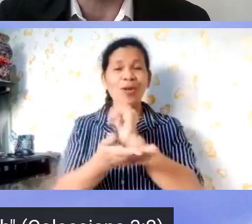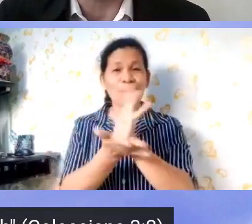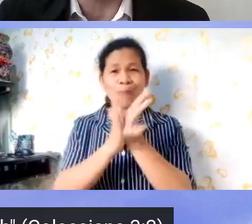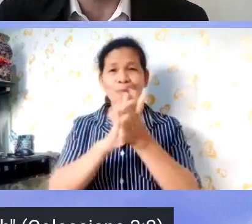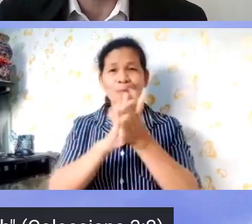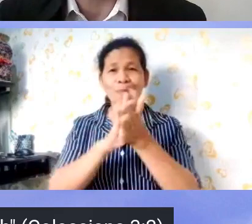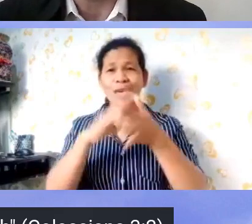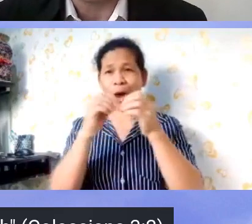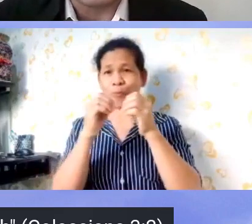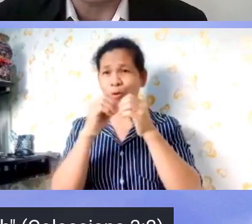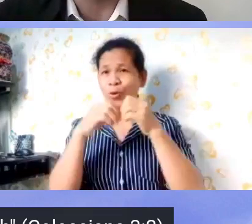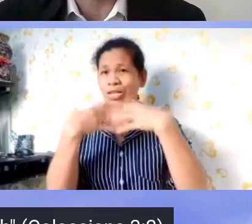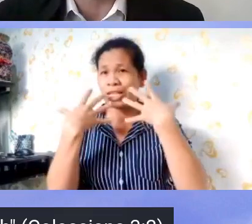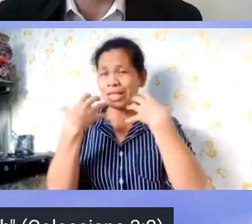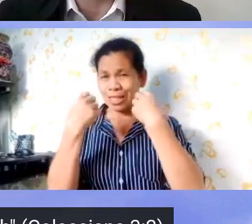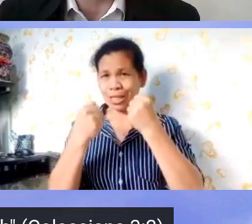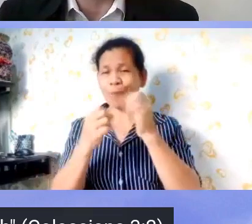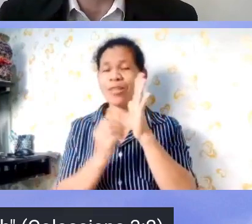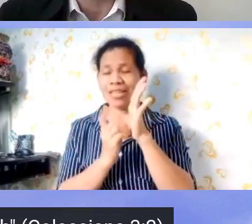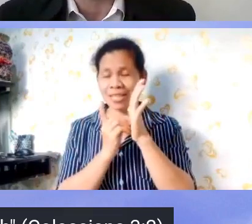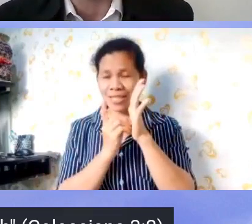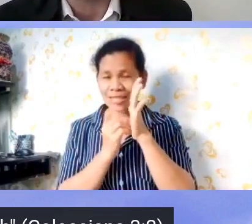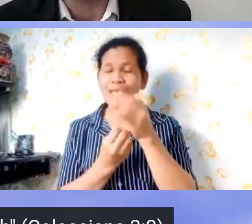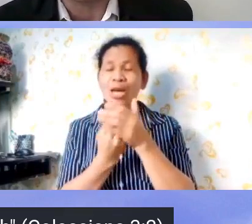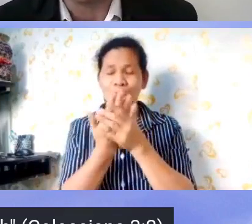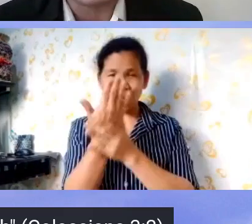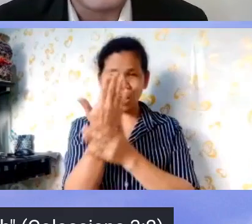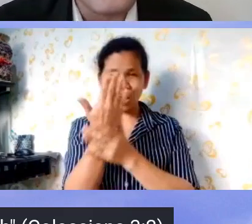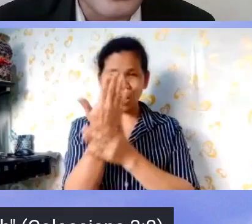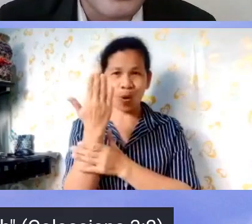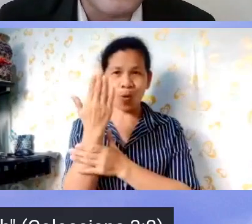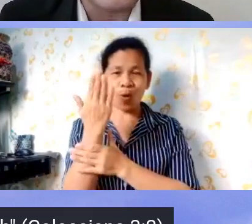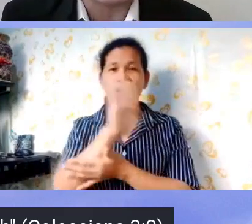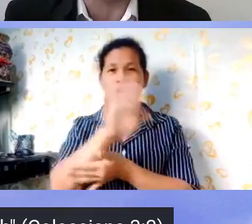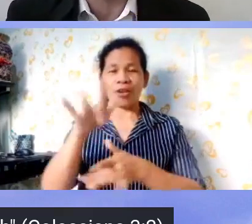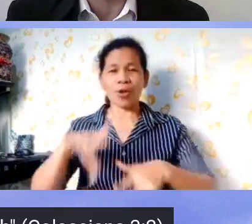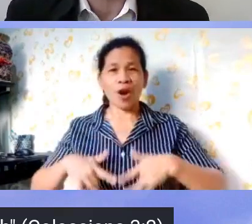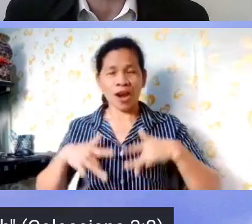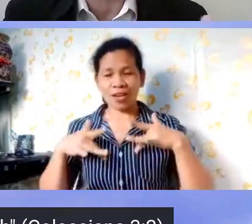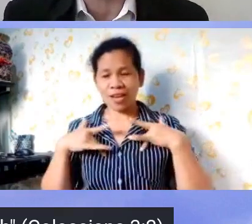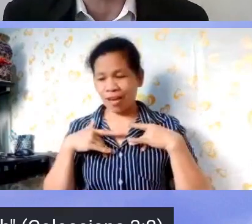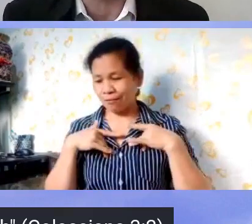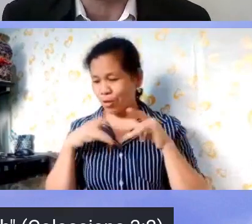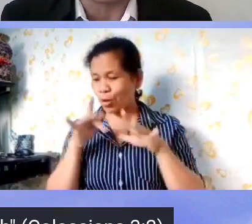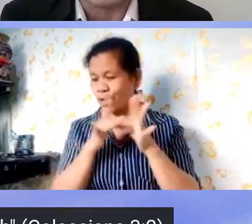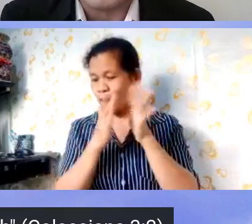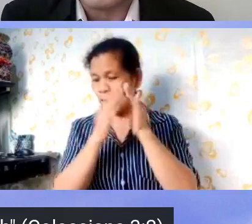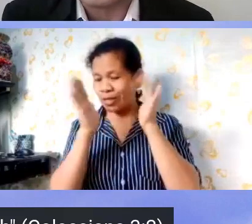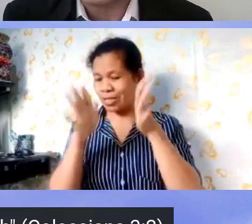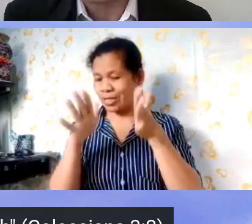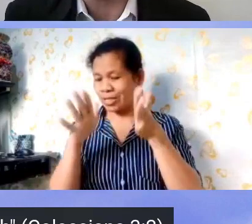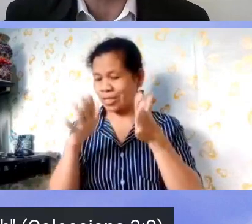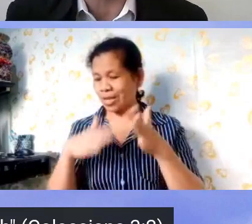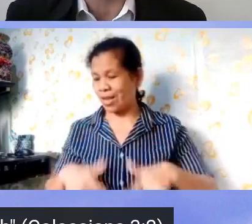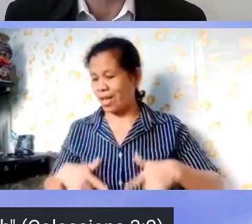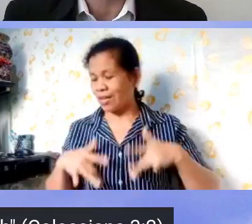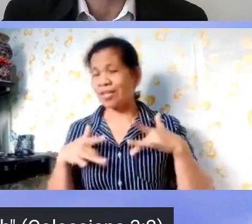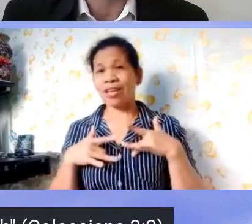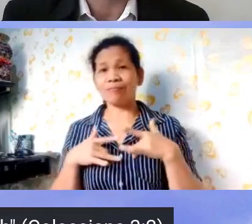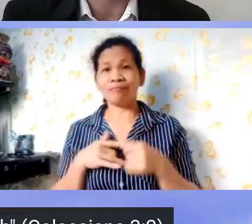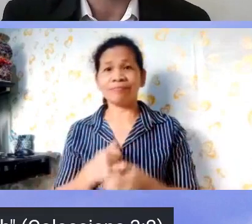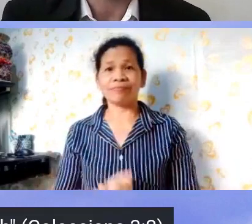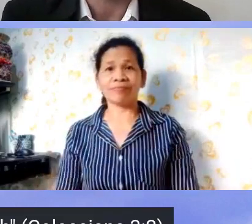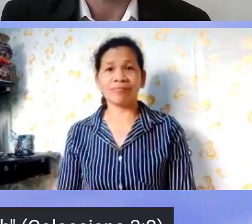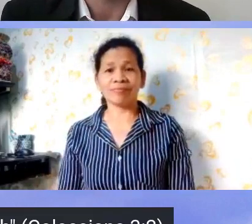iyong paglagong Kristiyano. Salamat po. Ibalik natin kay Pastor Michael Dalita para pa sa kanyang karagdagan at conclusion.